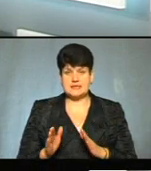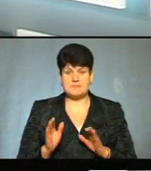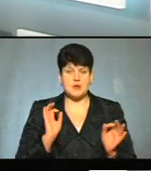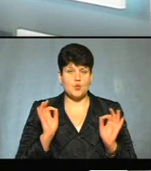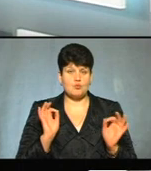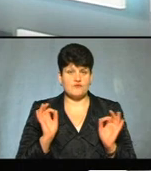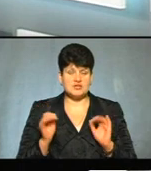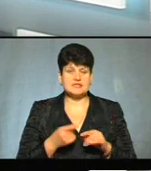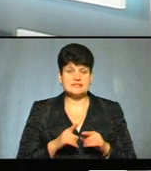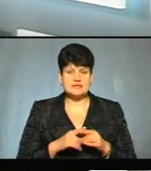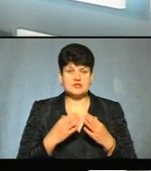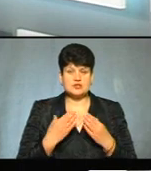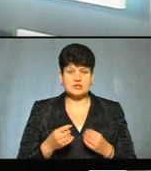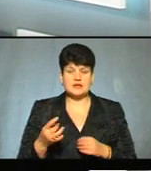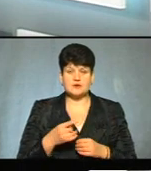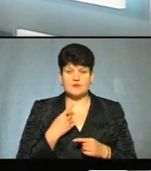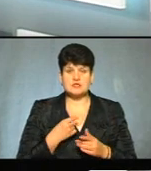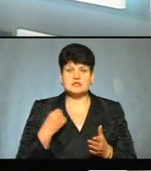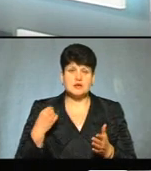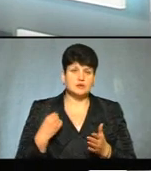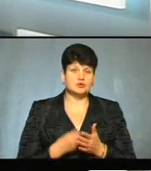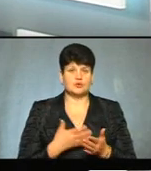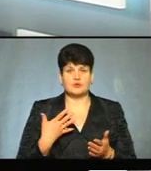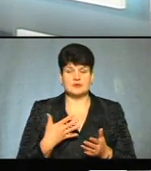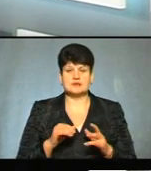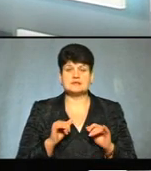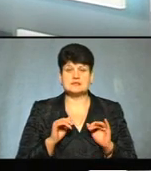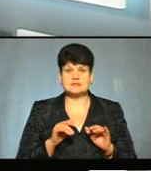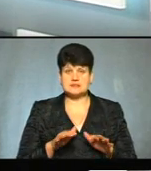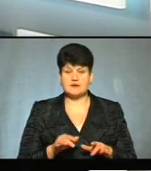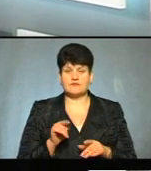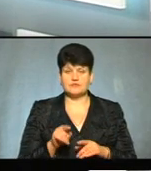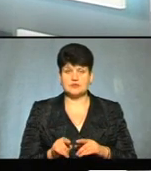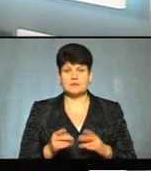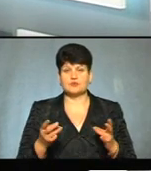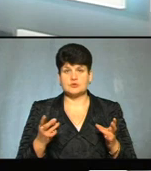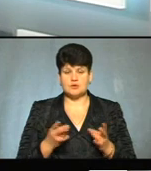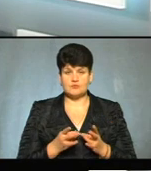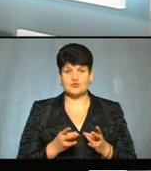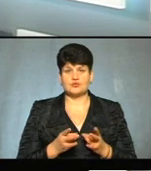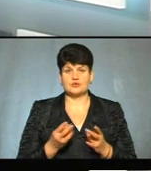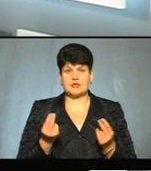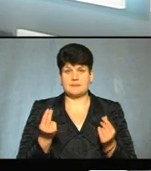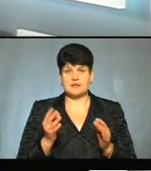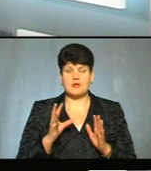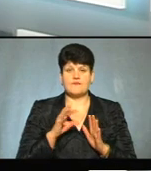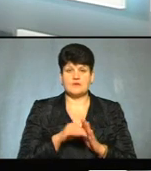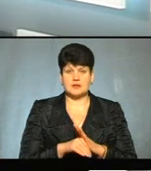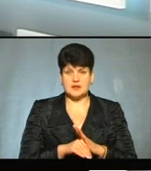системи оповіщення. Це ще раз наголошує дороговартісні заходи, вони потребують певного